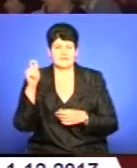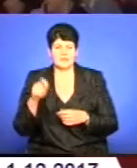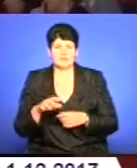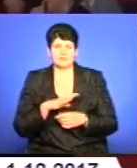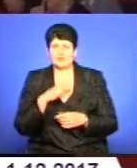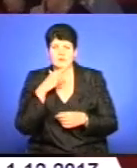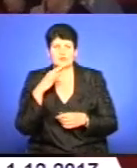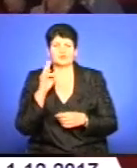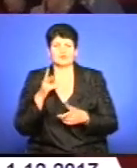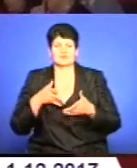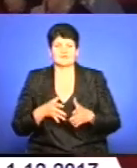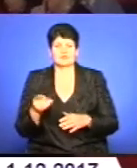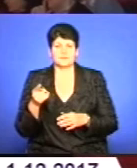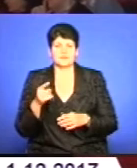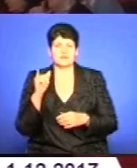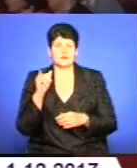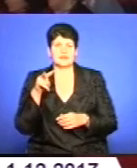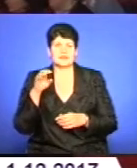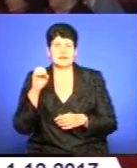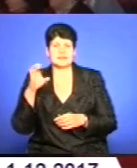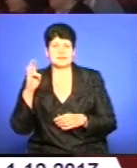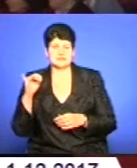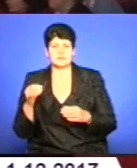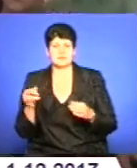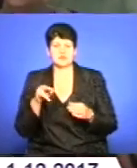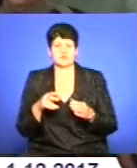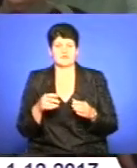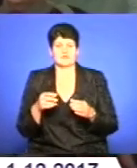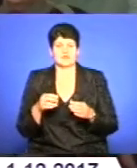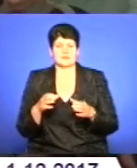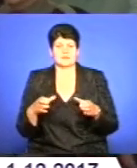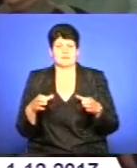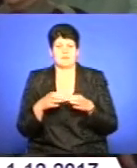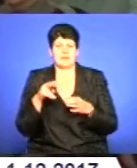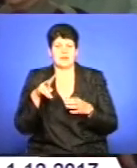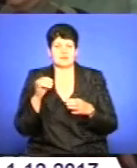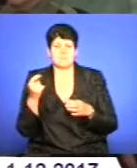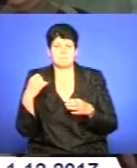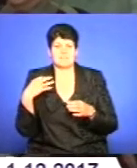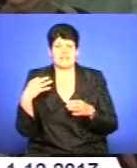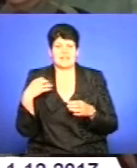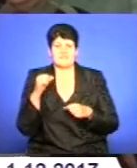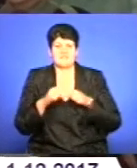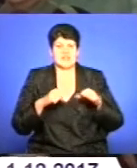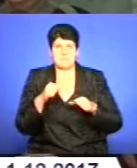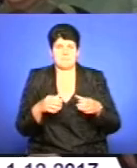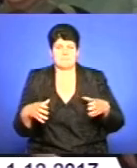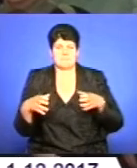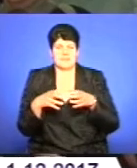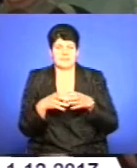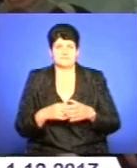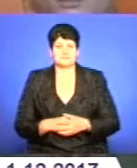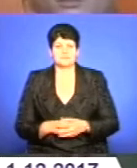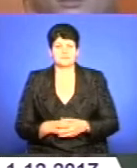виходців з Тернопільщини. Ігор Лесин прийшов на захід з гуртком пластунів «Білі ведмеді». Зазначає, що важливо серед молоді підтримувати дух